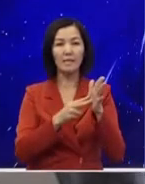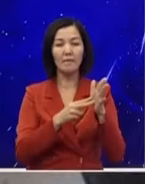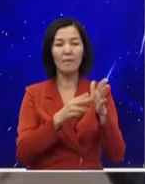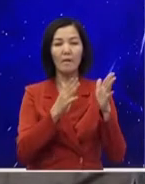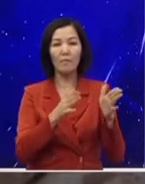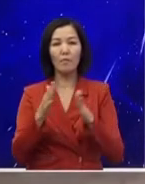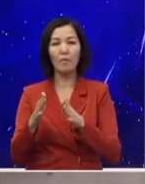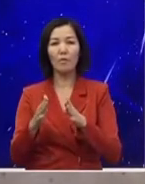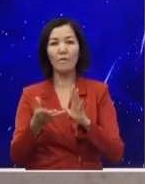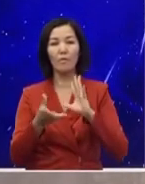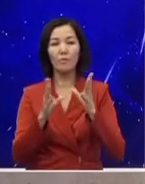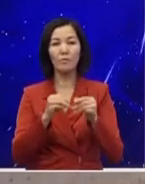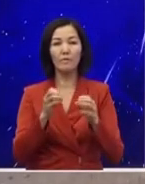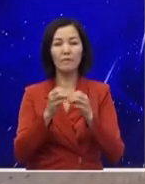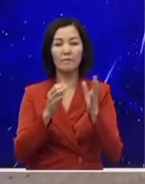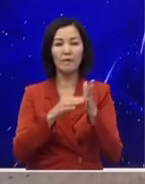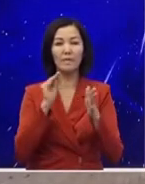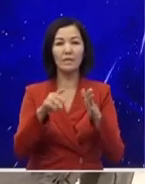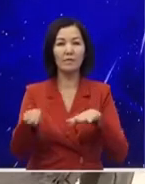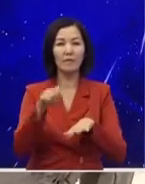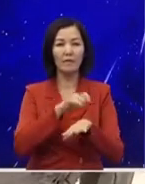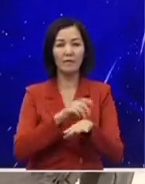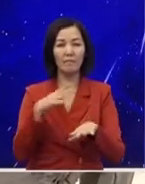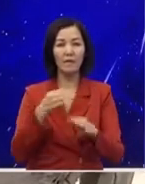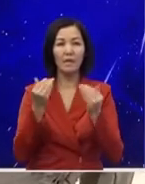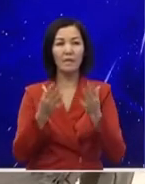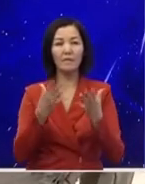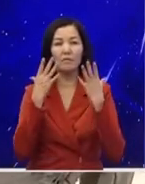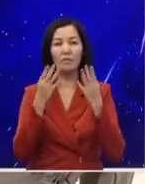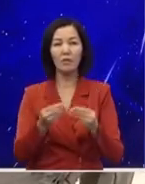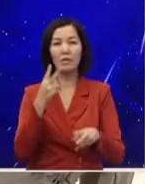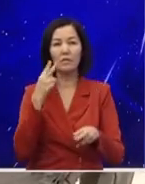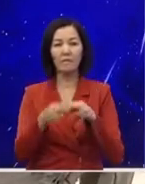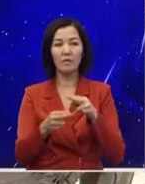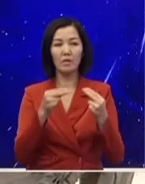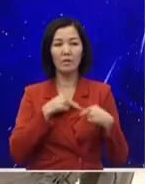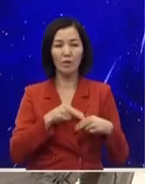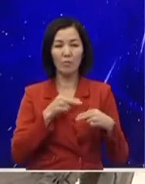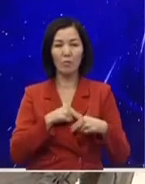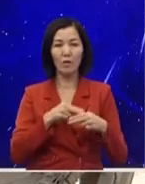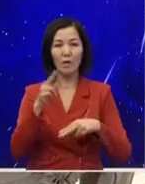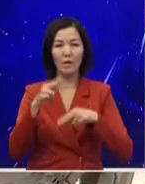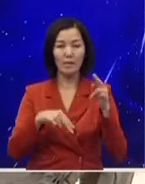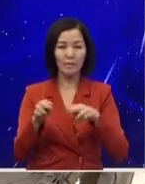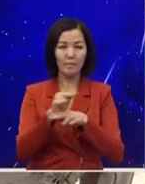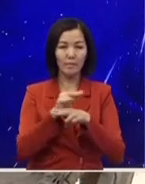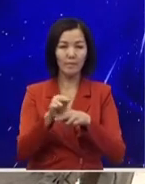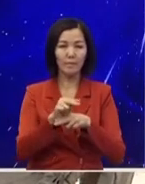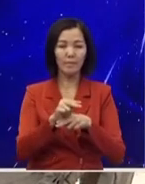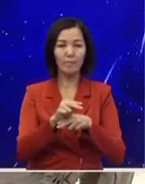площадь около 18 тысяч квадратных метров. На сегодняшний день у нас завершены работы блоки А, А1,